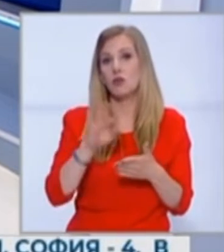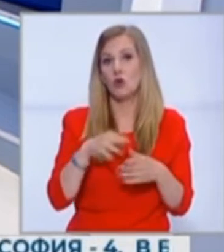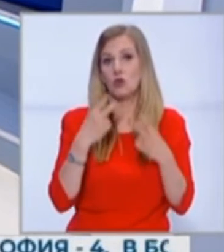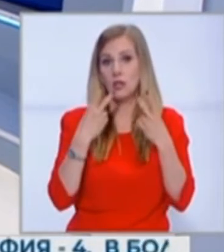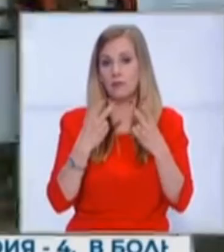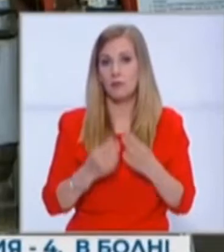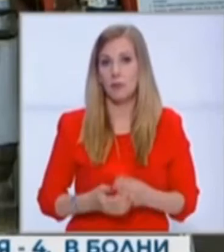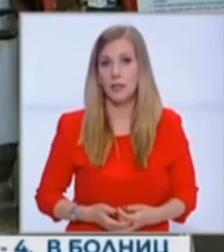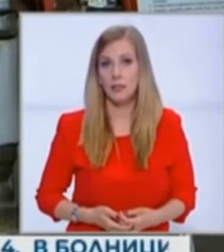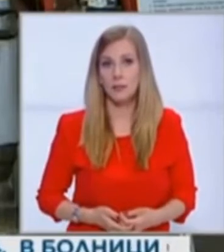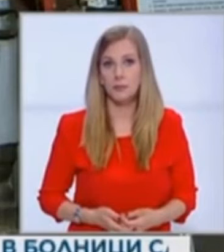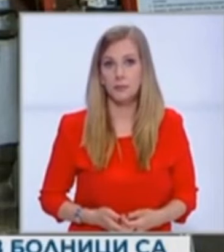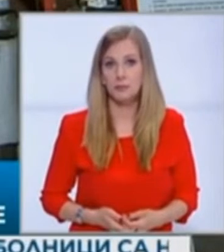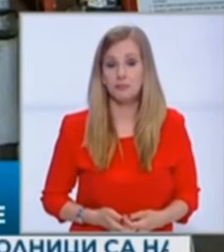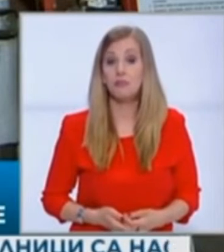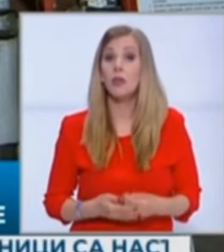репортаж.